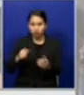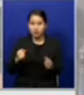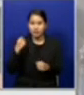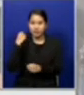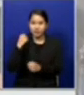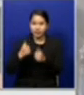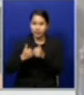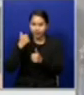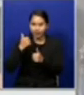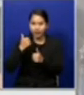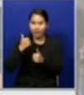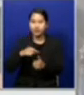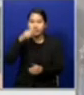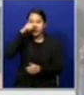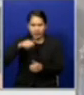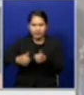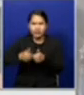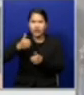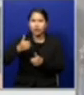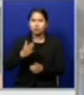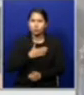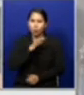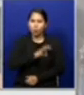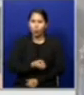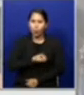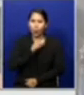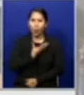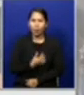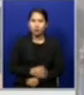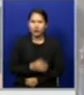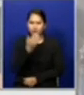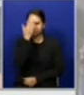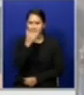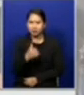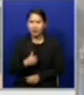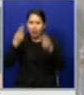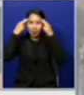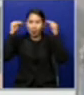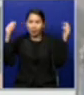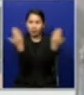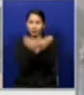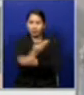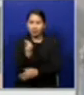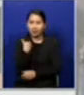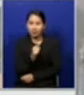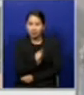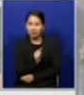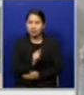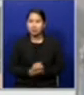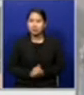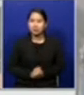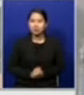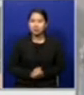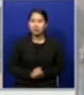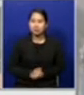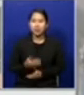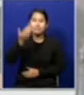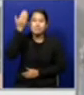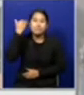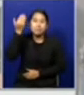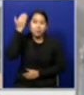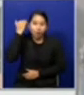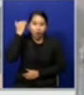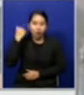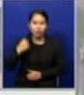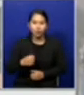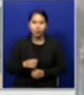องชนะผมตกใจครับโอ้โหนายกเปลี่ยนไปครับจากที่เมื่อก่อนนี่